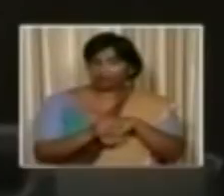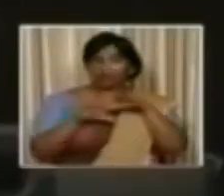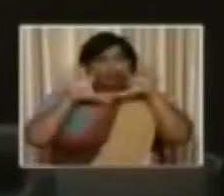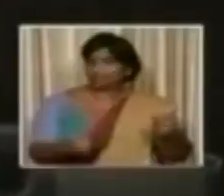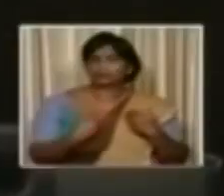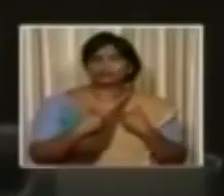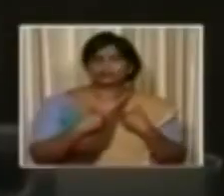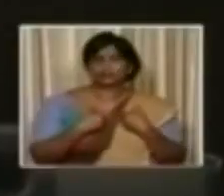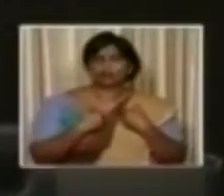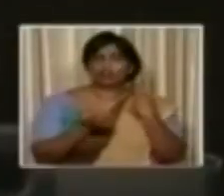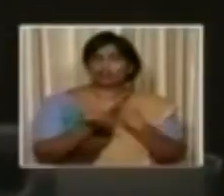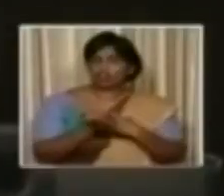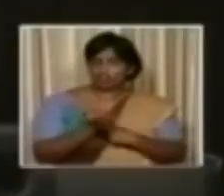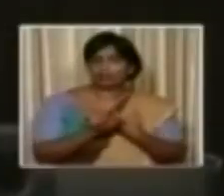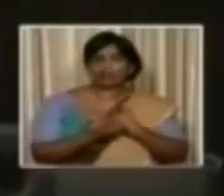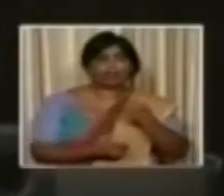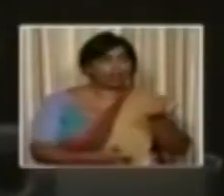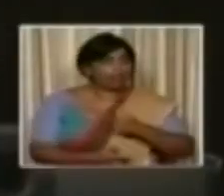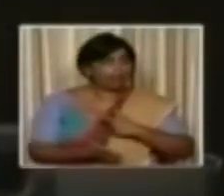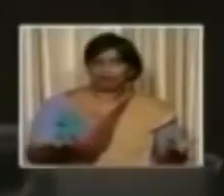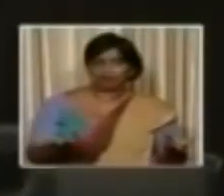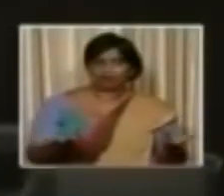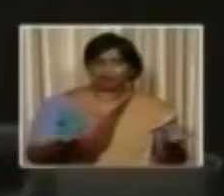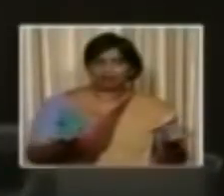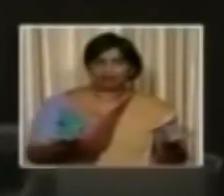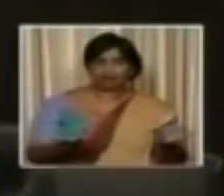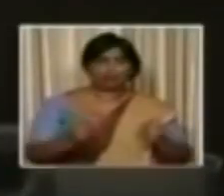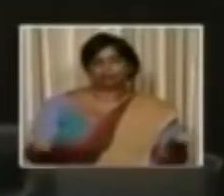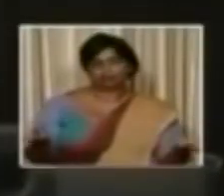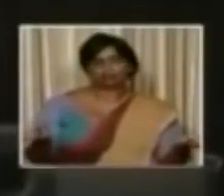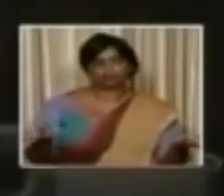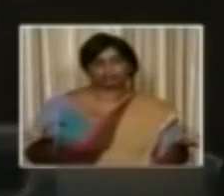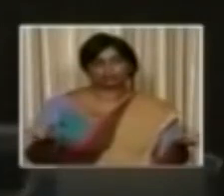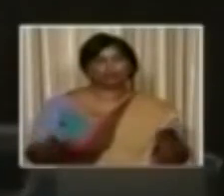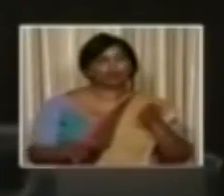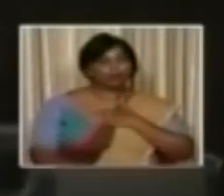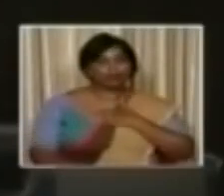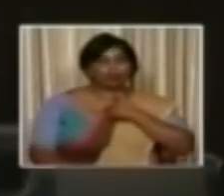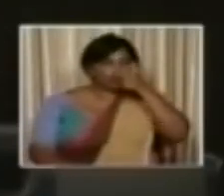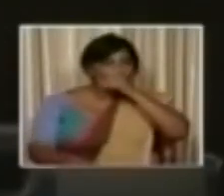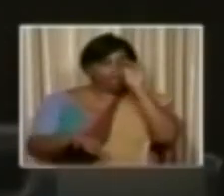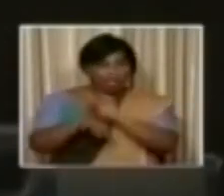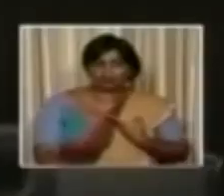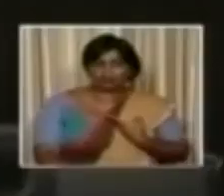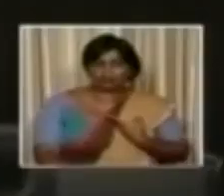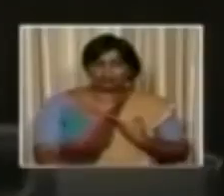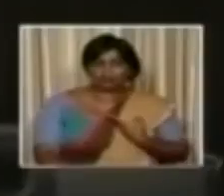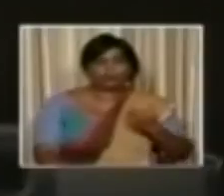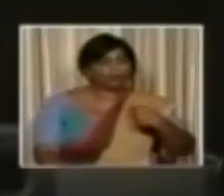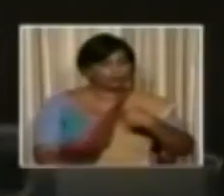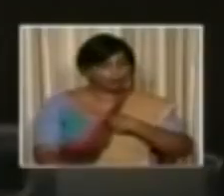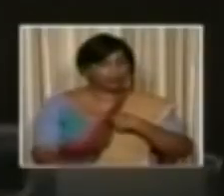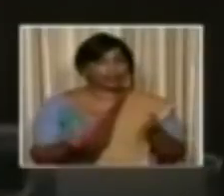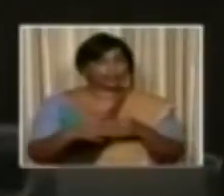இப்படியா? என்னை துன்புறுத்துவார்கள். 69 லட்சம் மக்களிடம் வாக்கு பலத்துடன் நான் அமைச்சரவையில் இருக்கின்றேன். அவருக்கு முடிந்தால் என்னை பதவி நீக்கம்